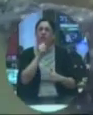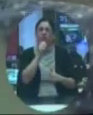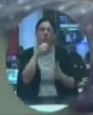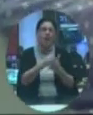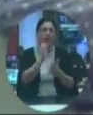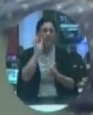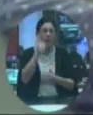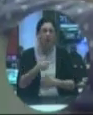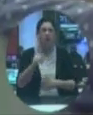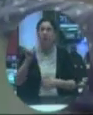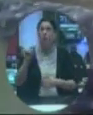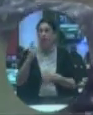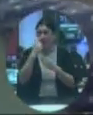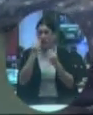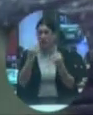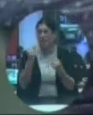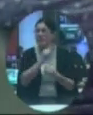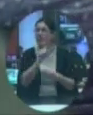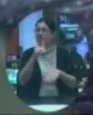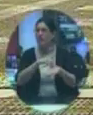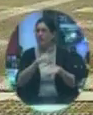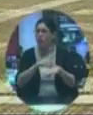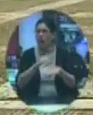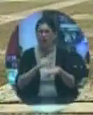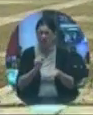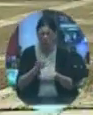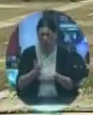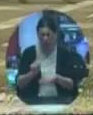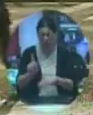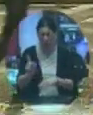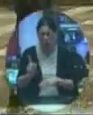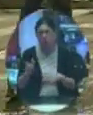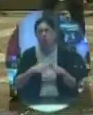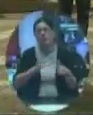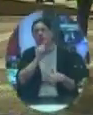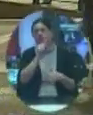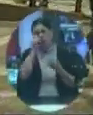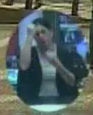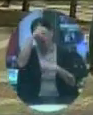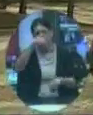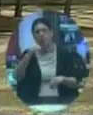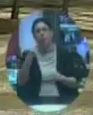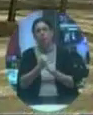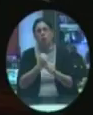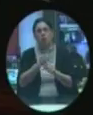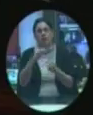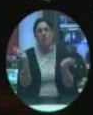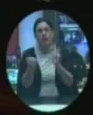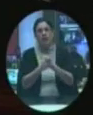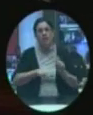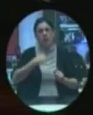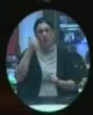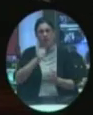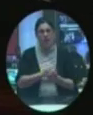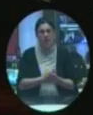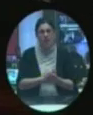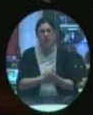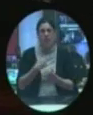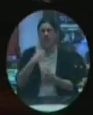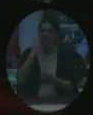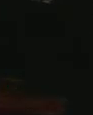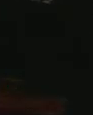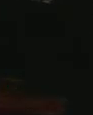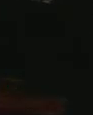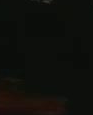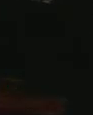יגודין נחשדת באי דיווח ולא בהתעללות. מבית האבות נמסר כי הם פועלים כעת גם להחלפת המנהל. ראיתי כשרות וראיתי בטופס שעושה